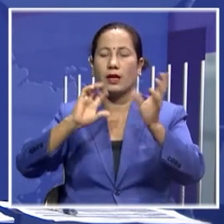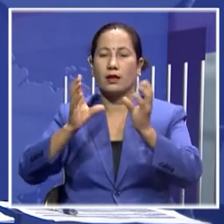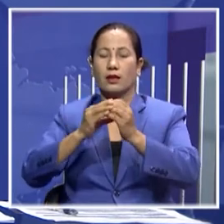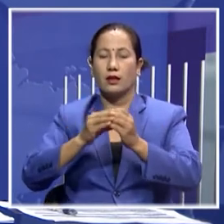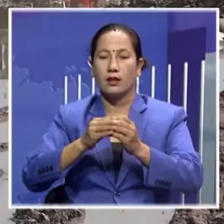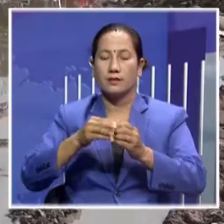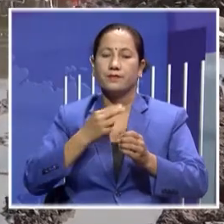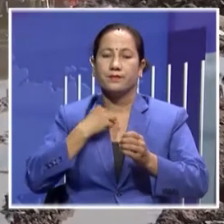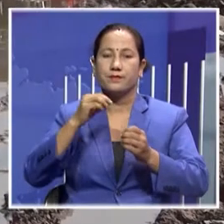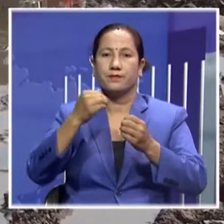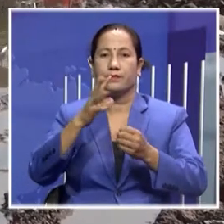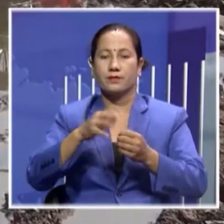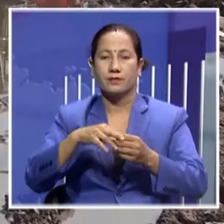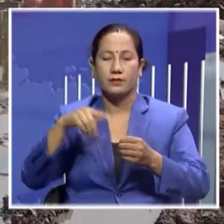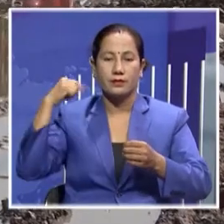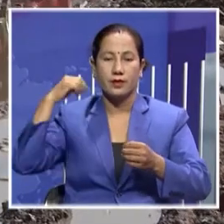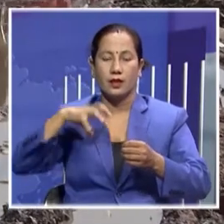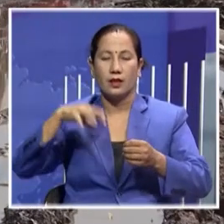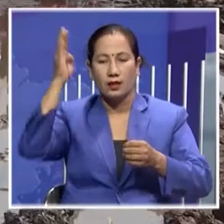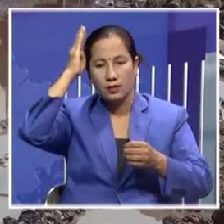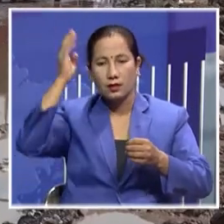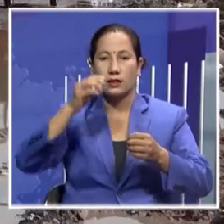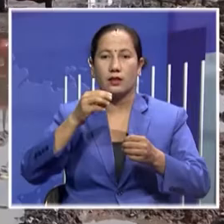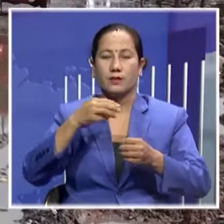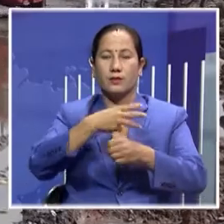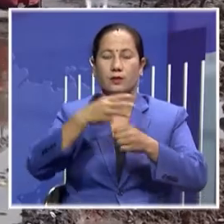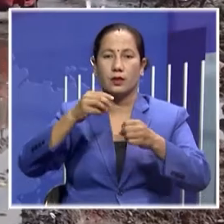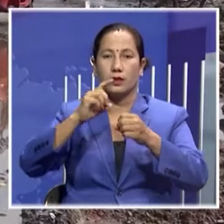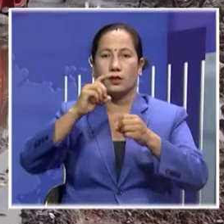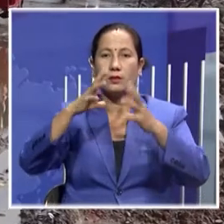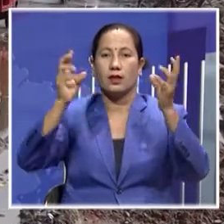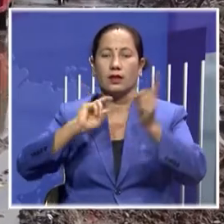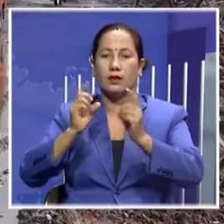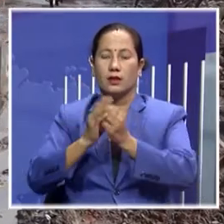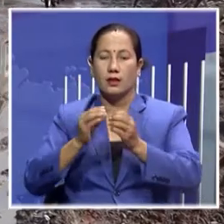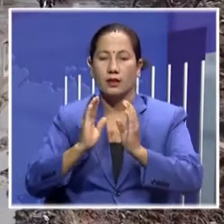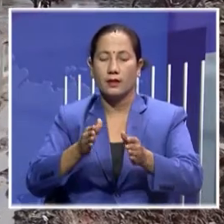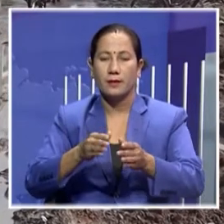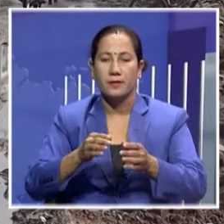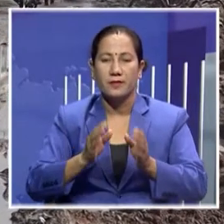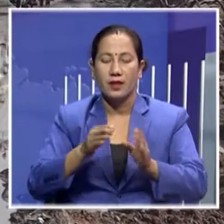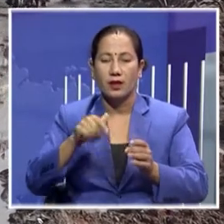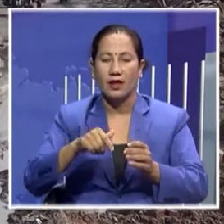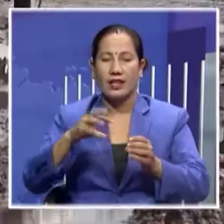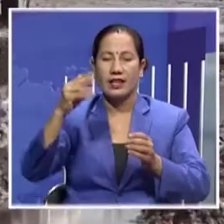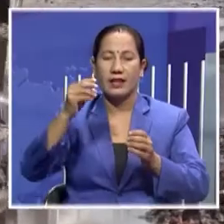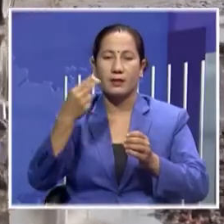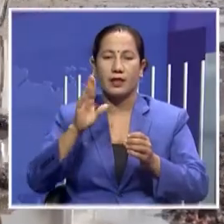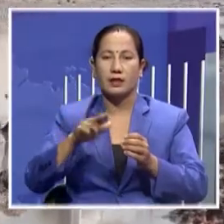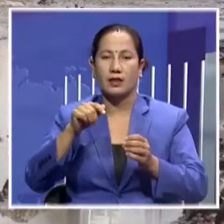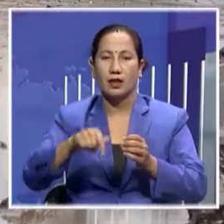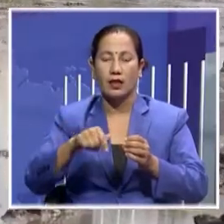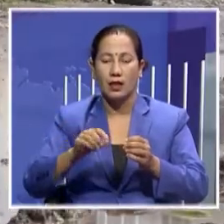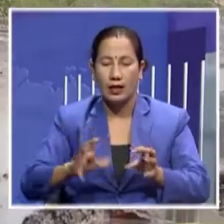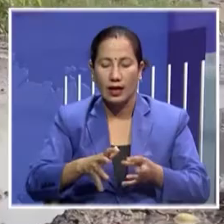छैन। कैलालीको धनगढी उपमहानगरपालिकाको बजारका मुख्य सडकसँगै अधिकांश भित्री सडक अहिले हिलामे भएका छन्।